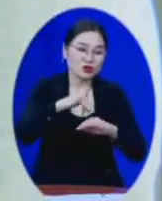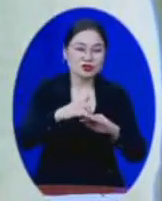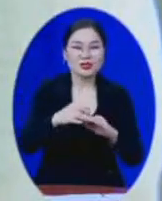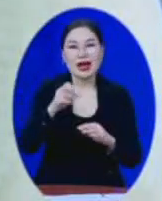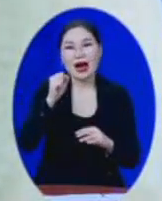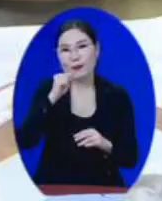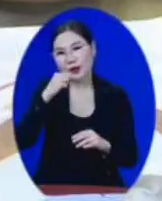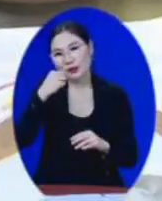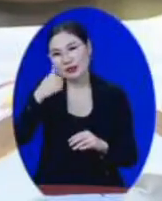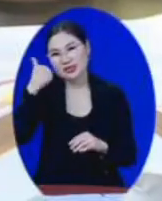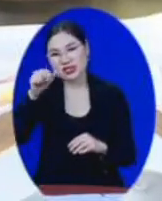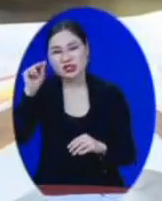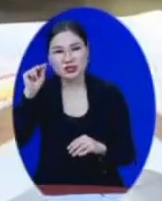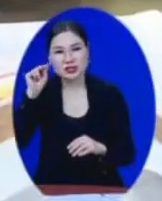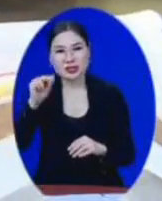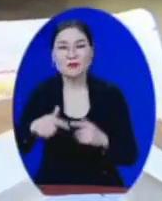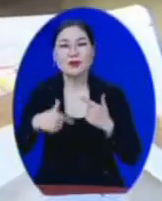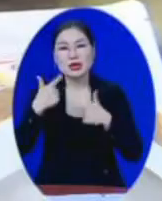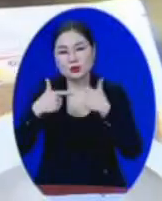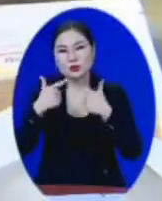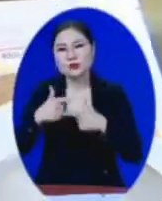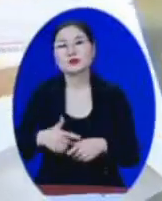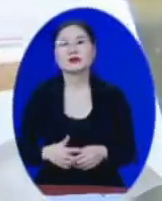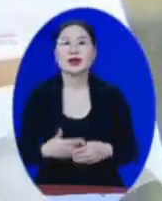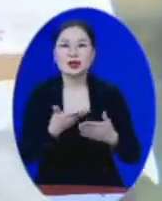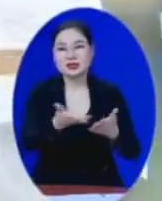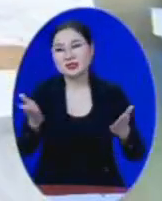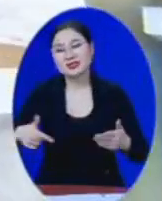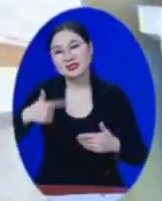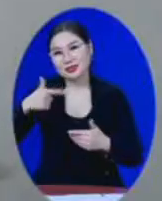чанартай бүтээгдэхүүн гээд иргэдэн ам сайтай байдаг гэлээ.